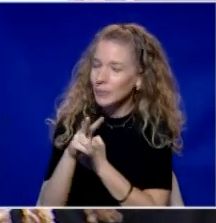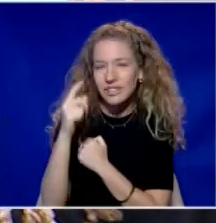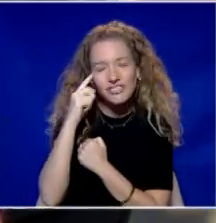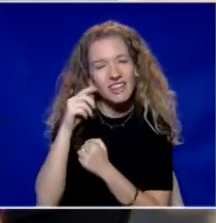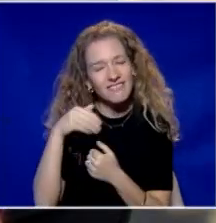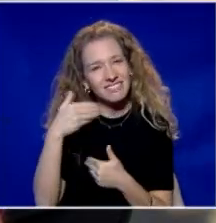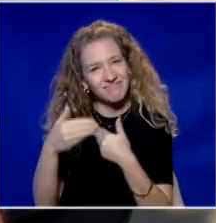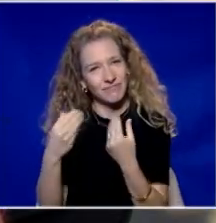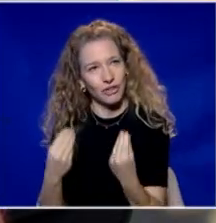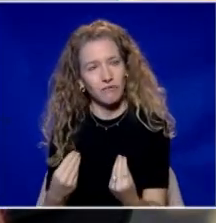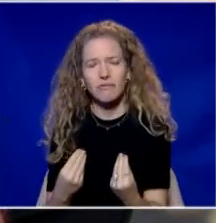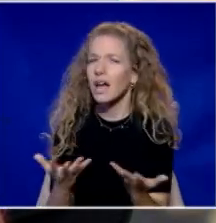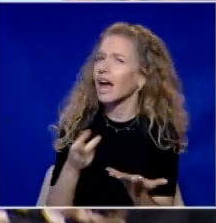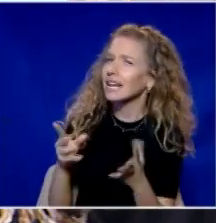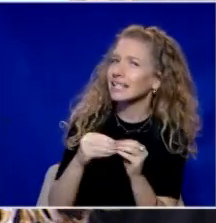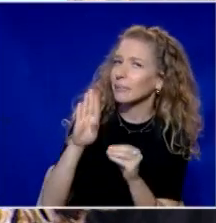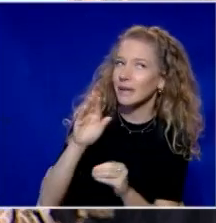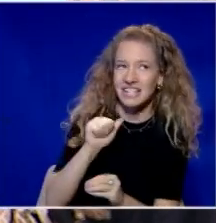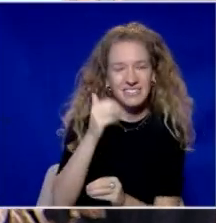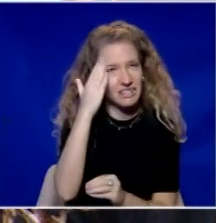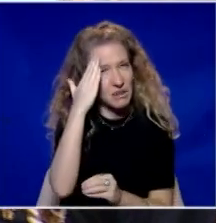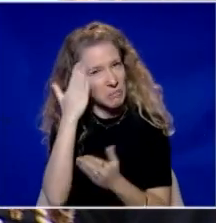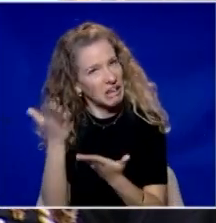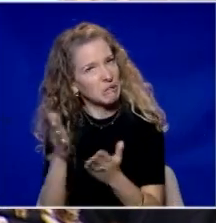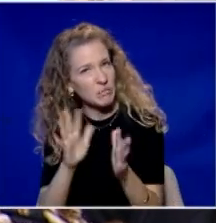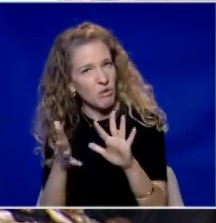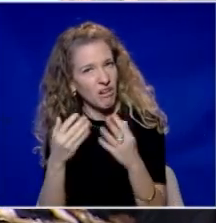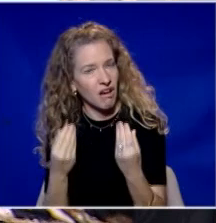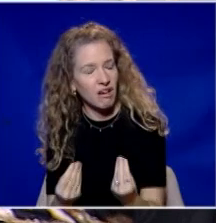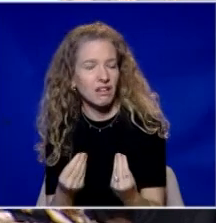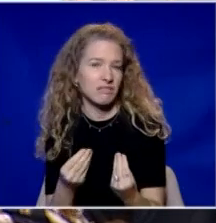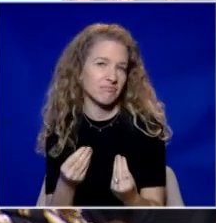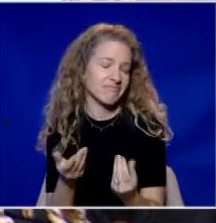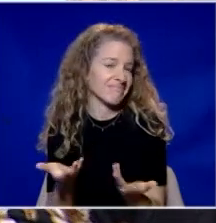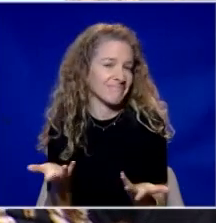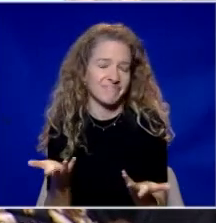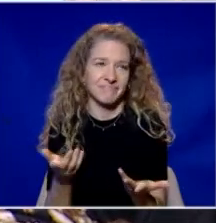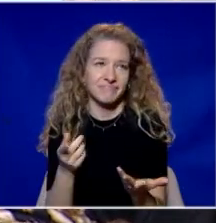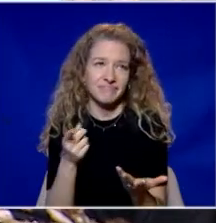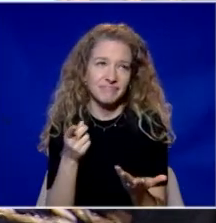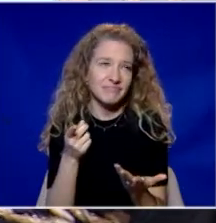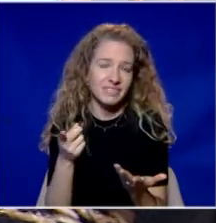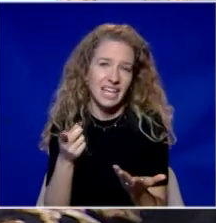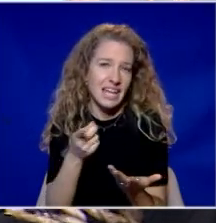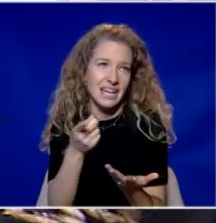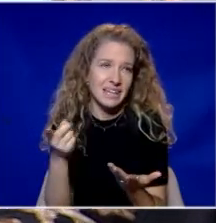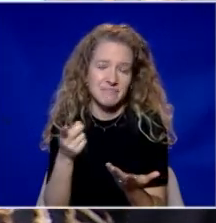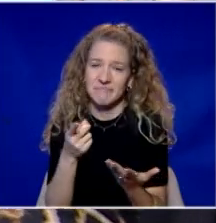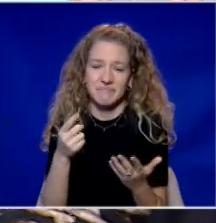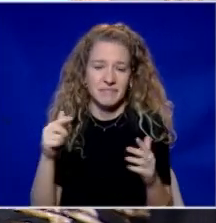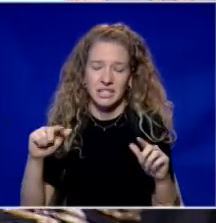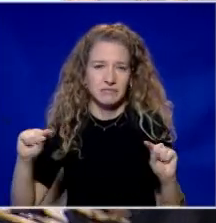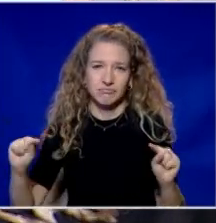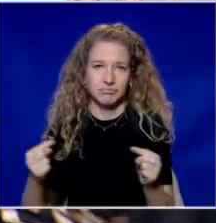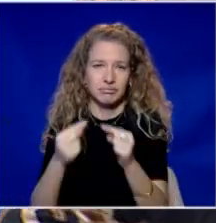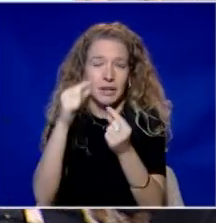את איתם, איך את עם בניהם למשל? אני לא מכירה אותם כל כך, הם הספיקו פשוט להילחם ולהיות במלחמה.